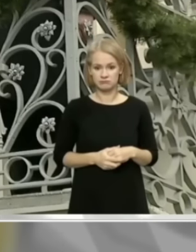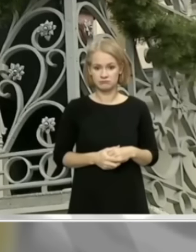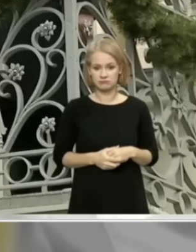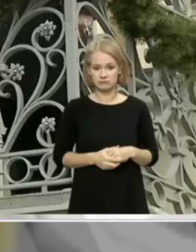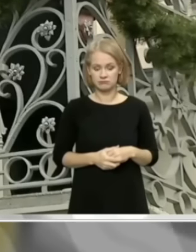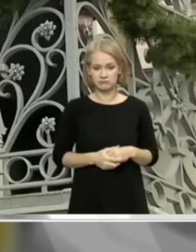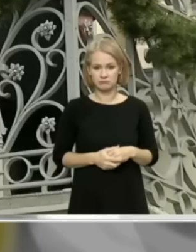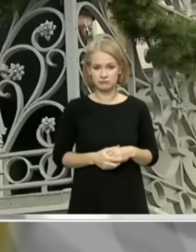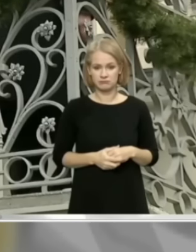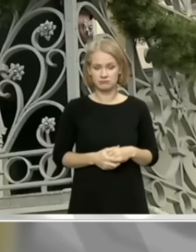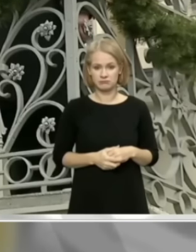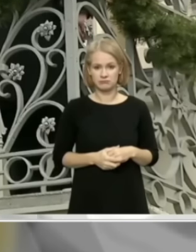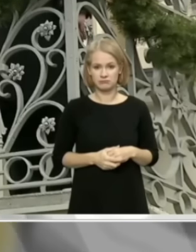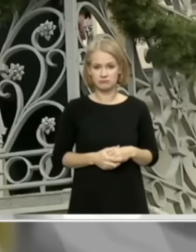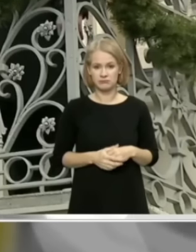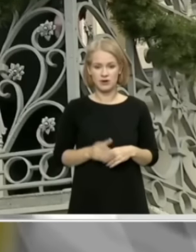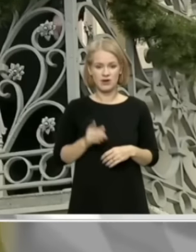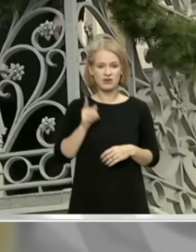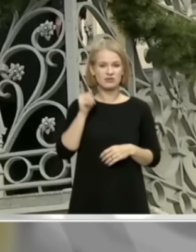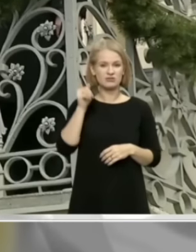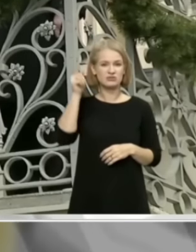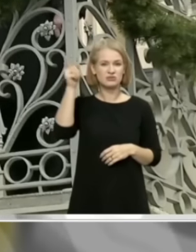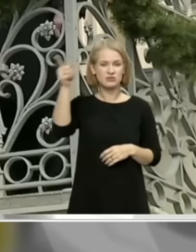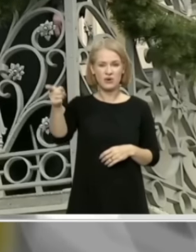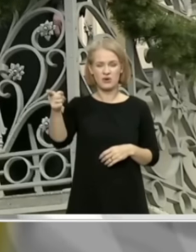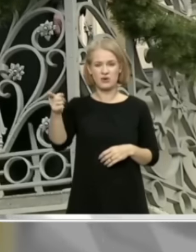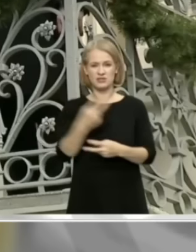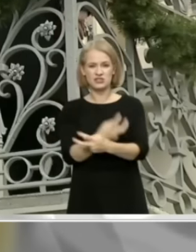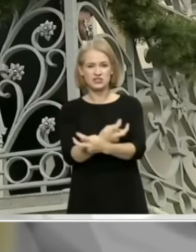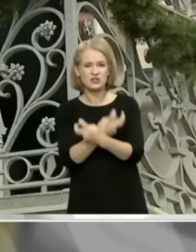Tolimoj žmogėdrų šalyje,